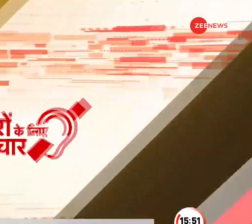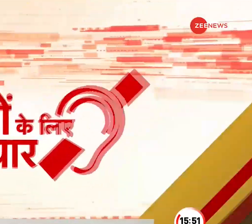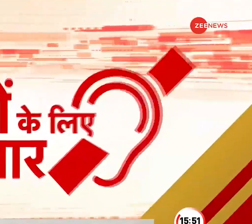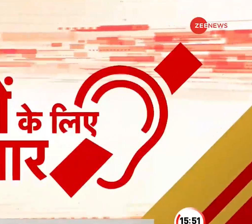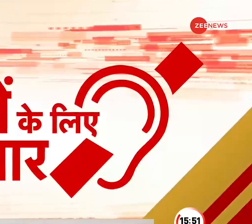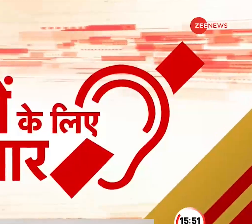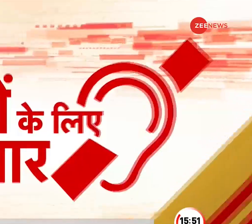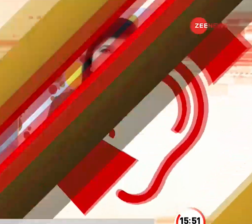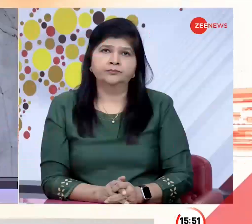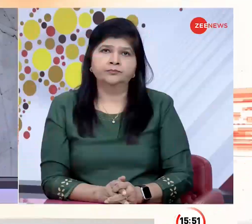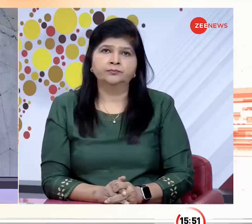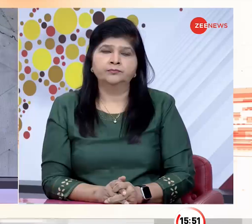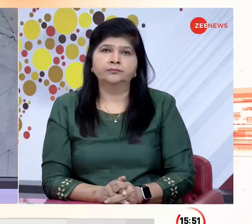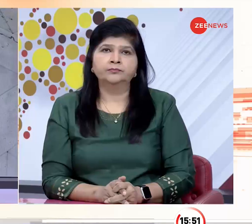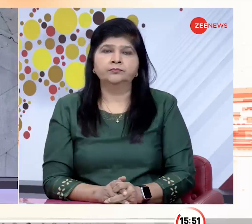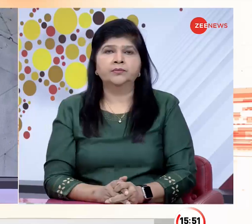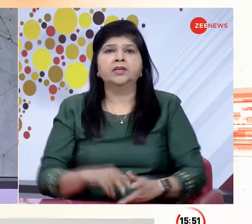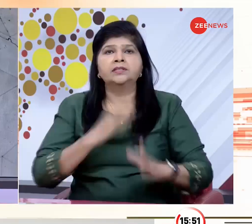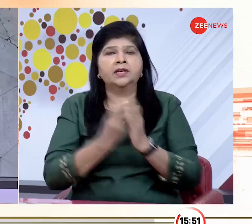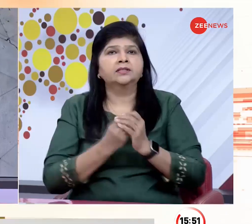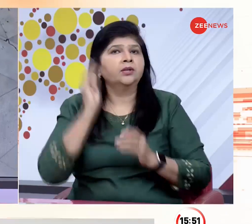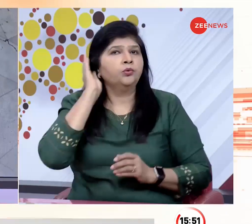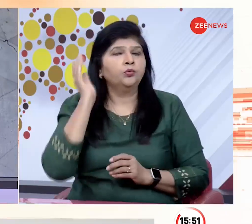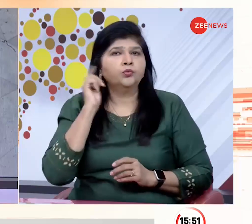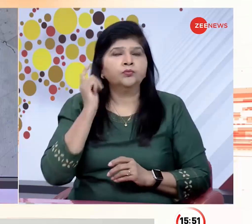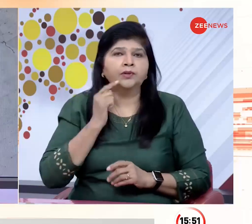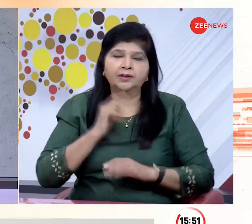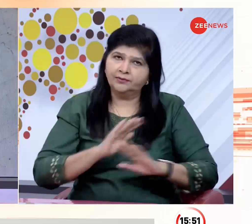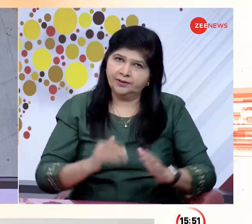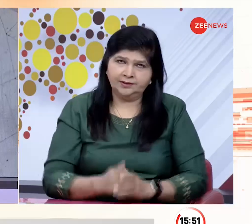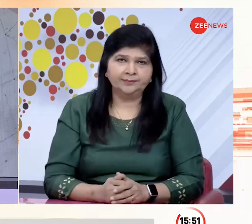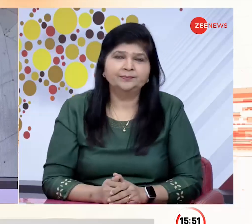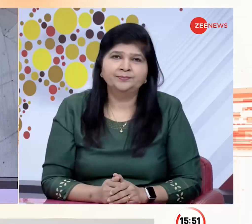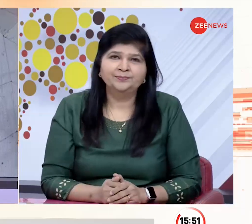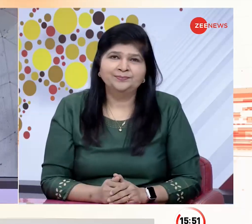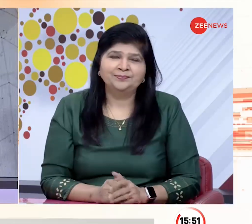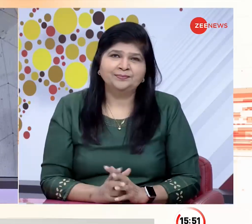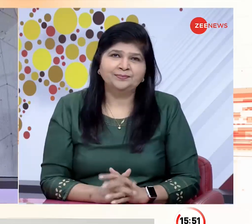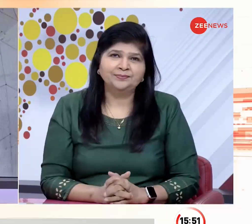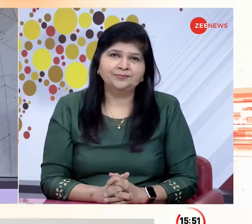और इसी के साथ बद्रों के लिए समाचार में फिलहाल इतना ही।